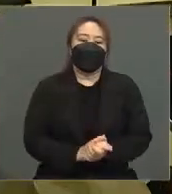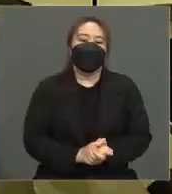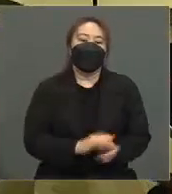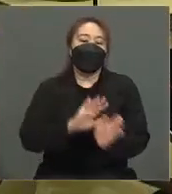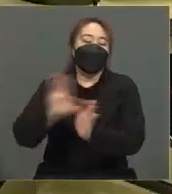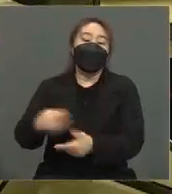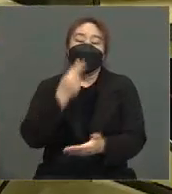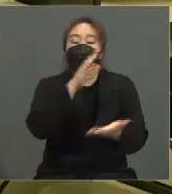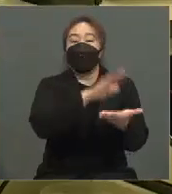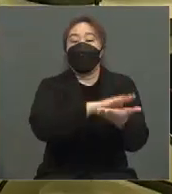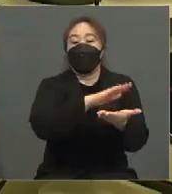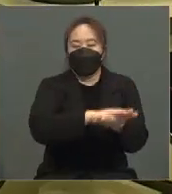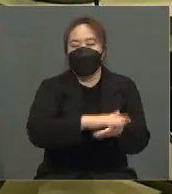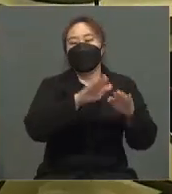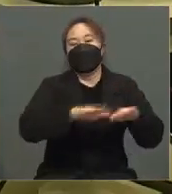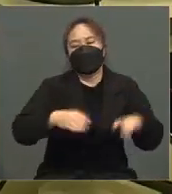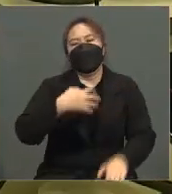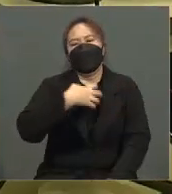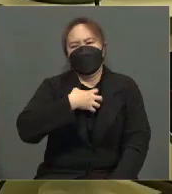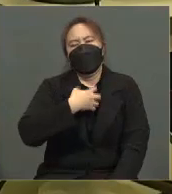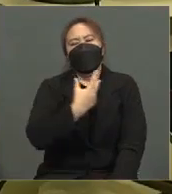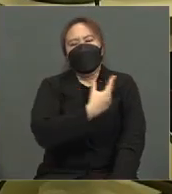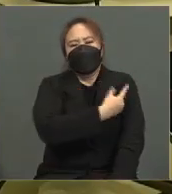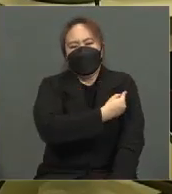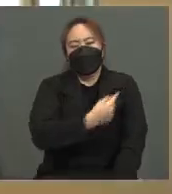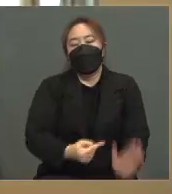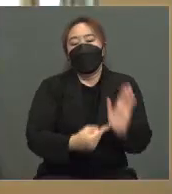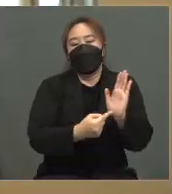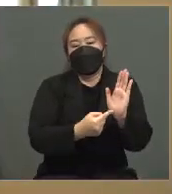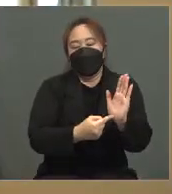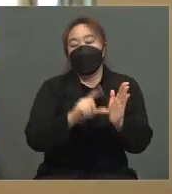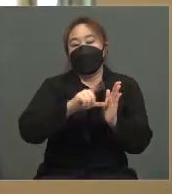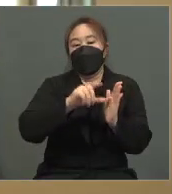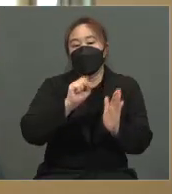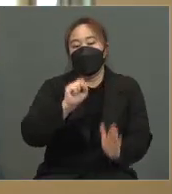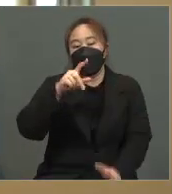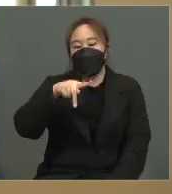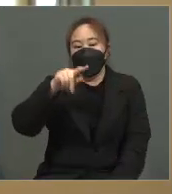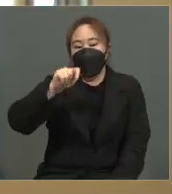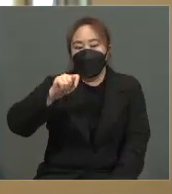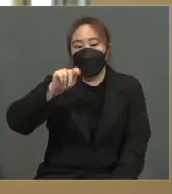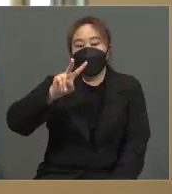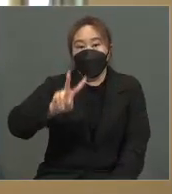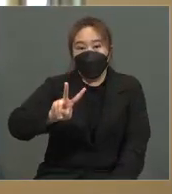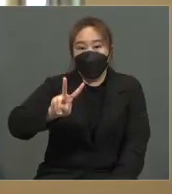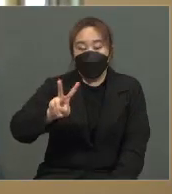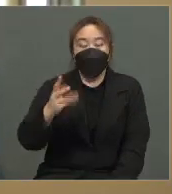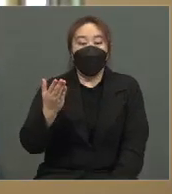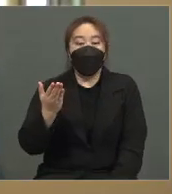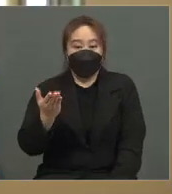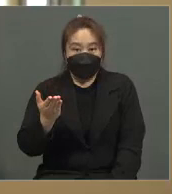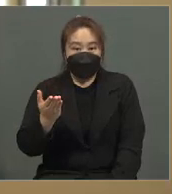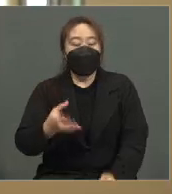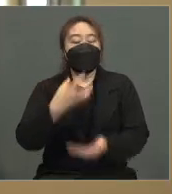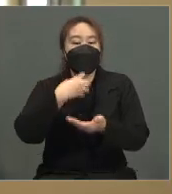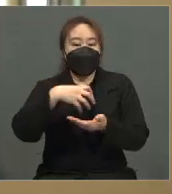ของโรงเรียนกันบ้างที่เด็กๆอยากจะฉีดอย่างเลขาธิการคณะกรรมการการศึกษาขั้นพื้นฐานในอัมพรพินศาเนี่ยก็เ